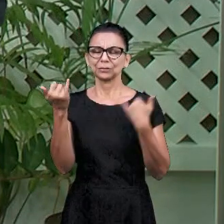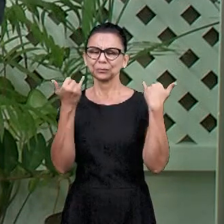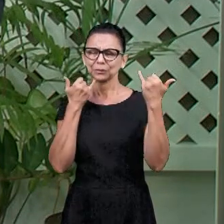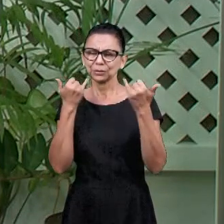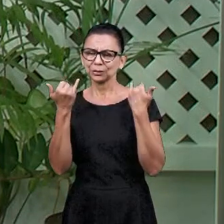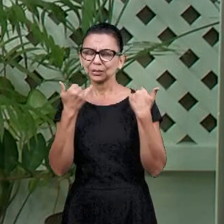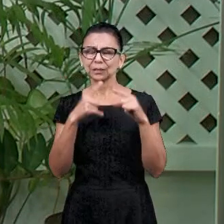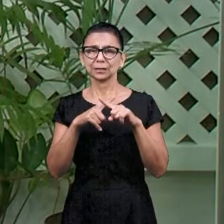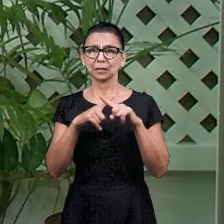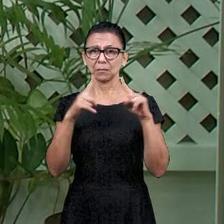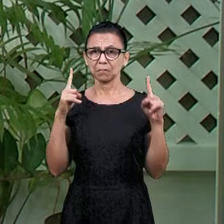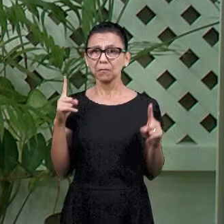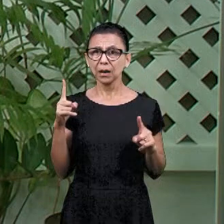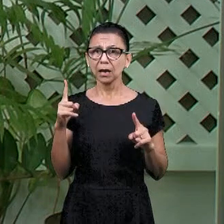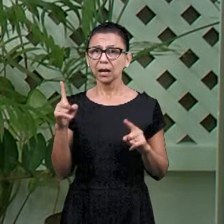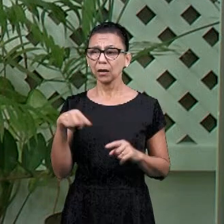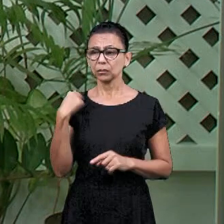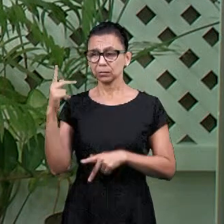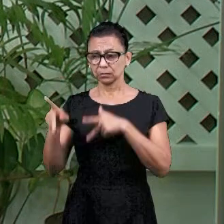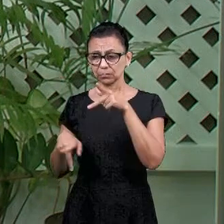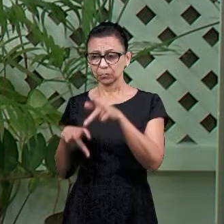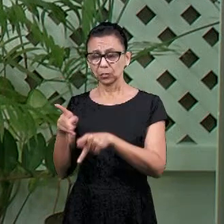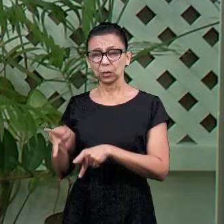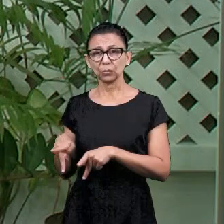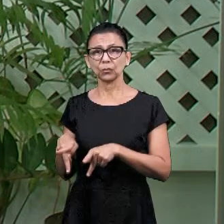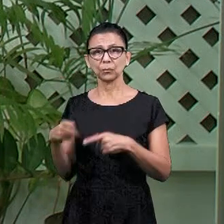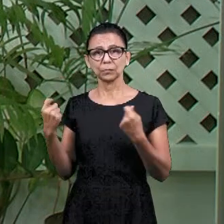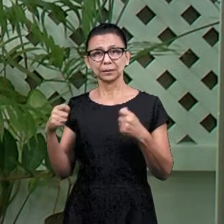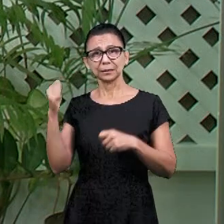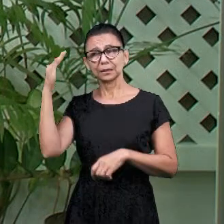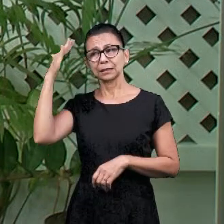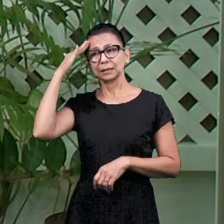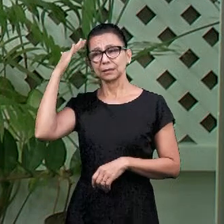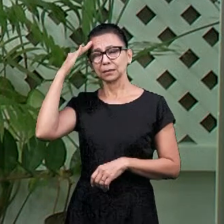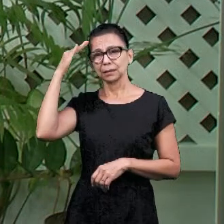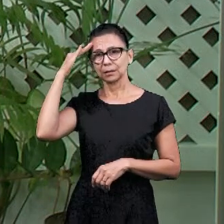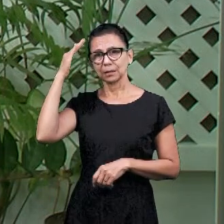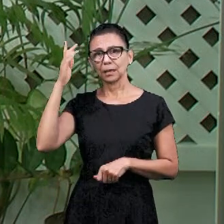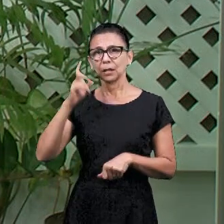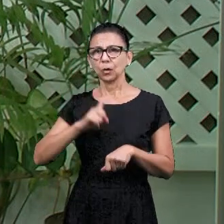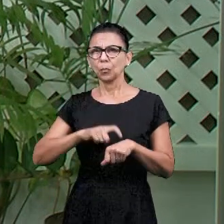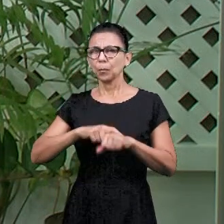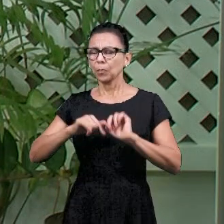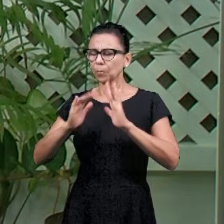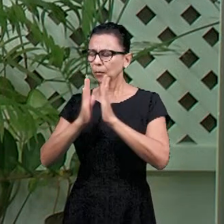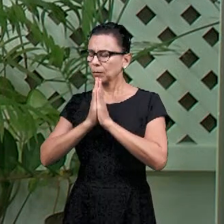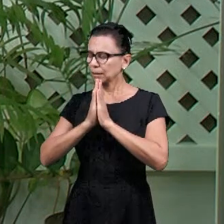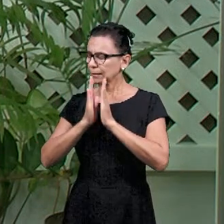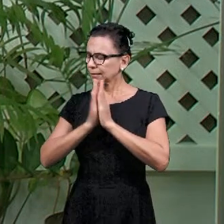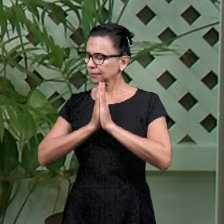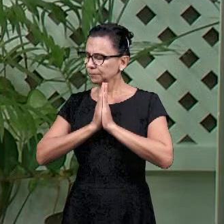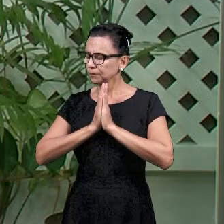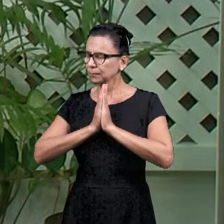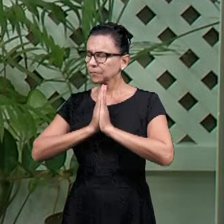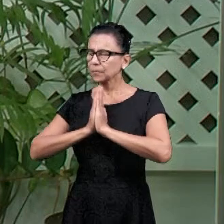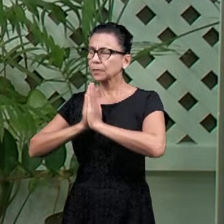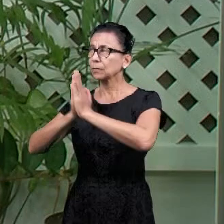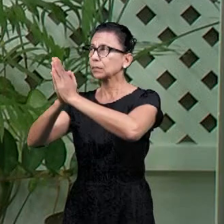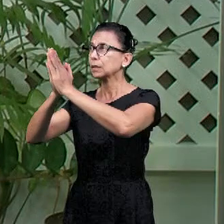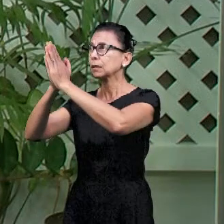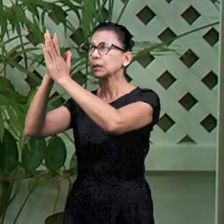Mais même comme ça, notre peuple il a besoin de comprendre que le moment,